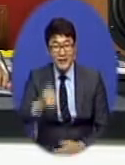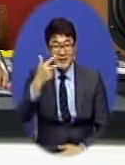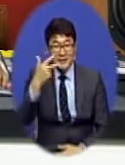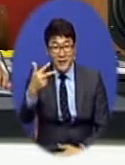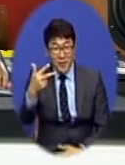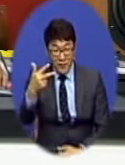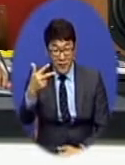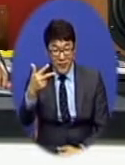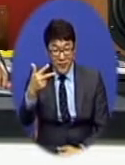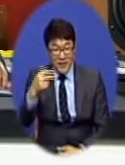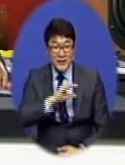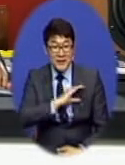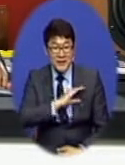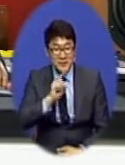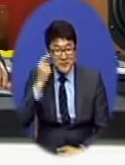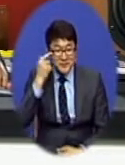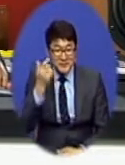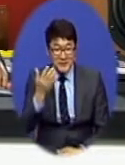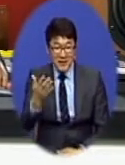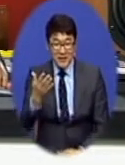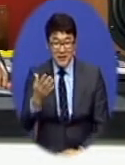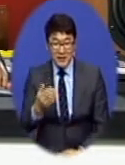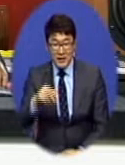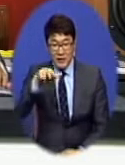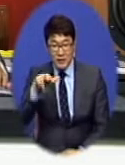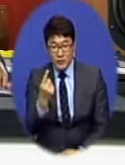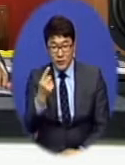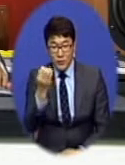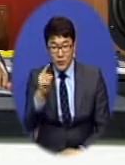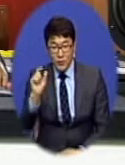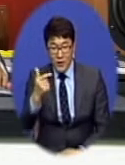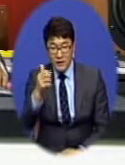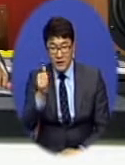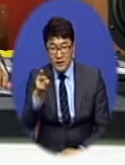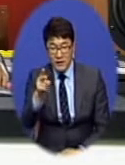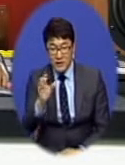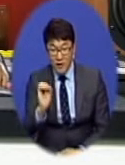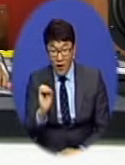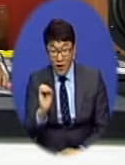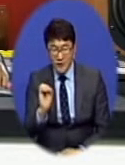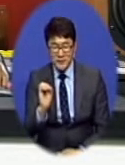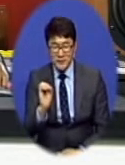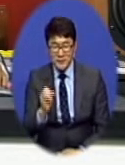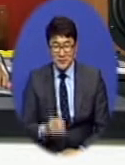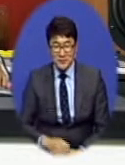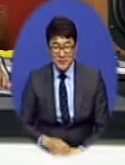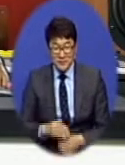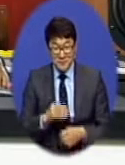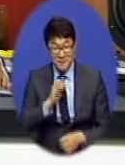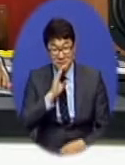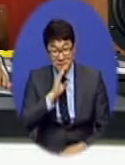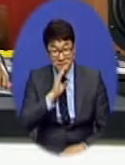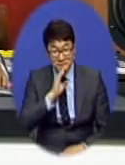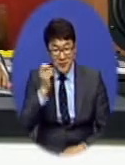세븐 7번 네. 참가자 성함 어떻게 되세요? 조자 완자 형자. 아, 조완 형님. 선생님. 네.